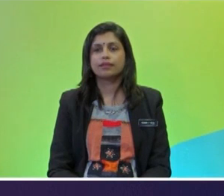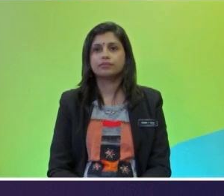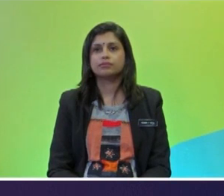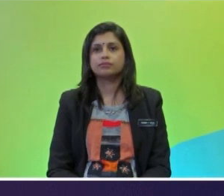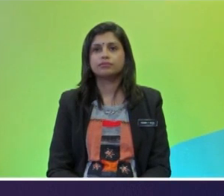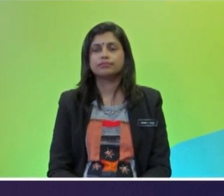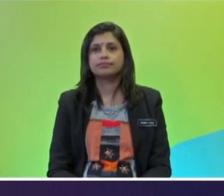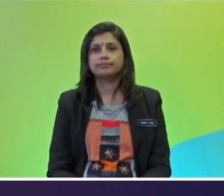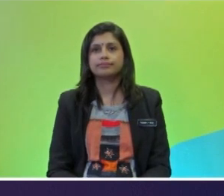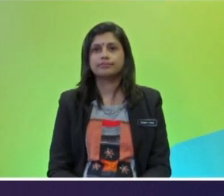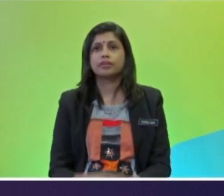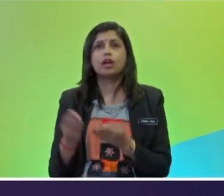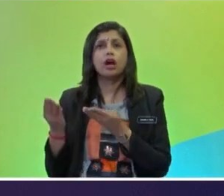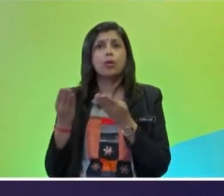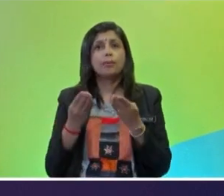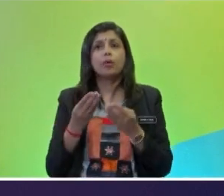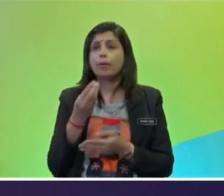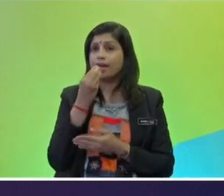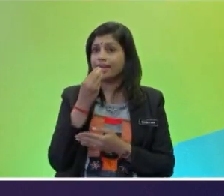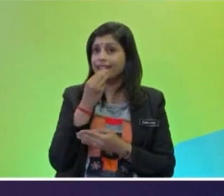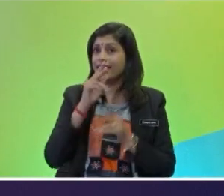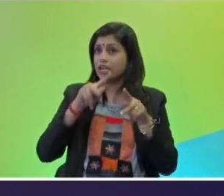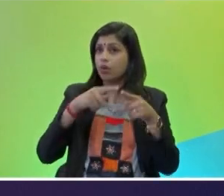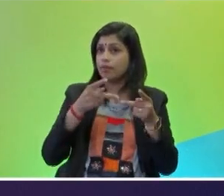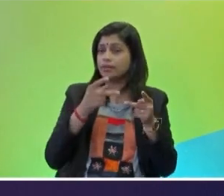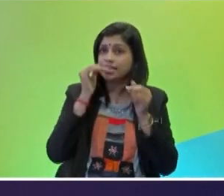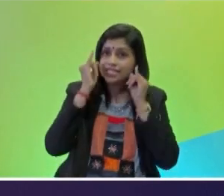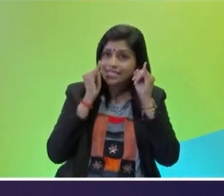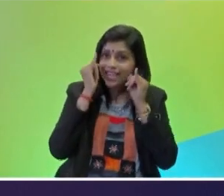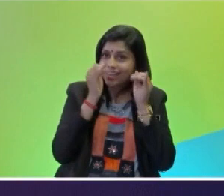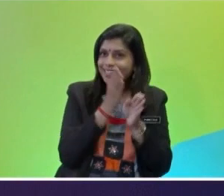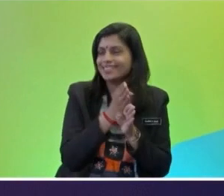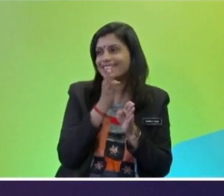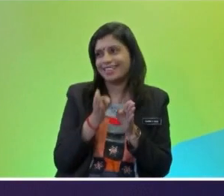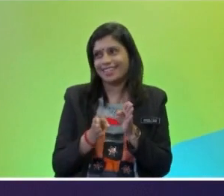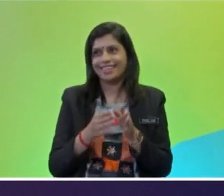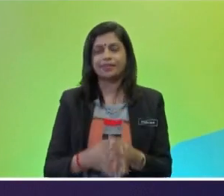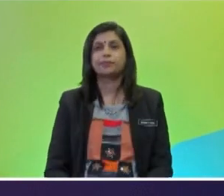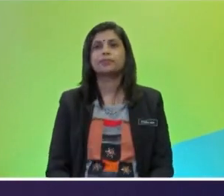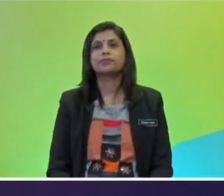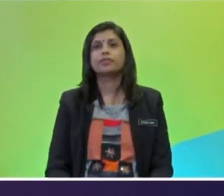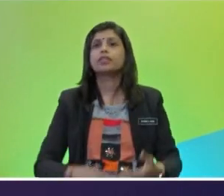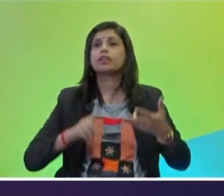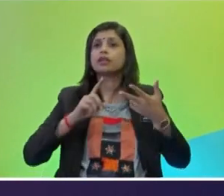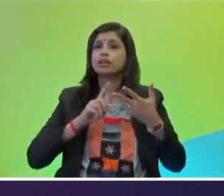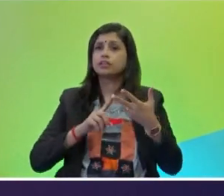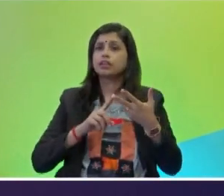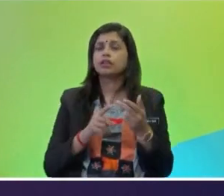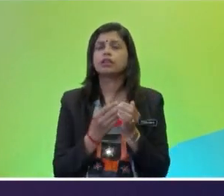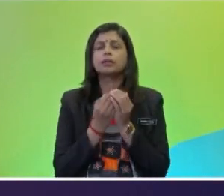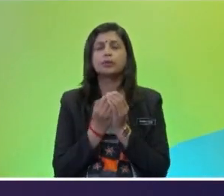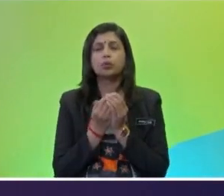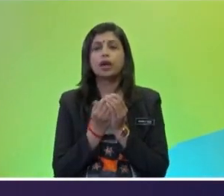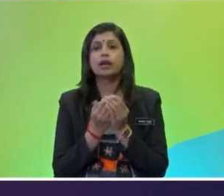pergi menziarahi mereka dan sediakan jamuan kecil untuk mereka. Okey. Yang ketiga pula, mendoakan